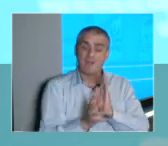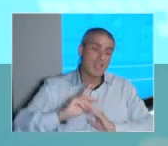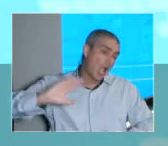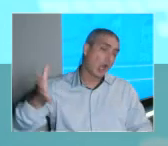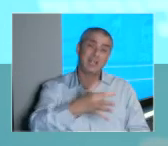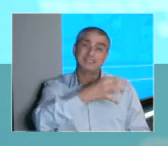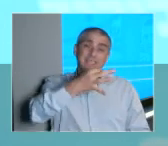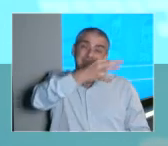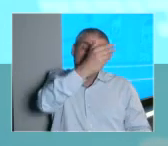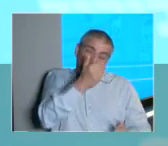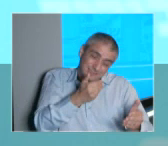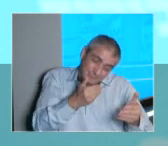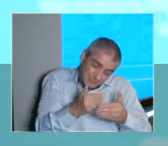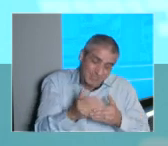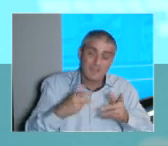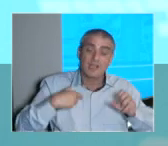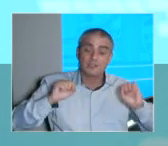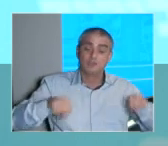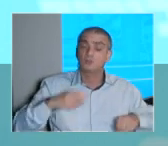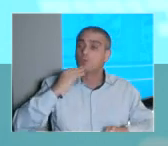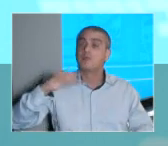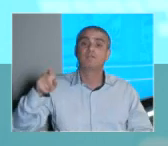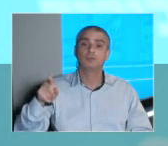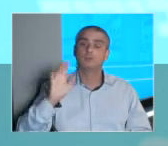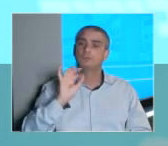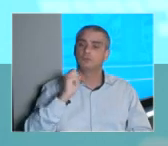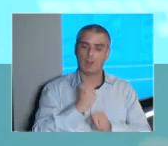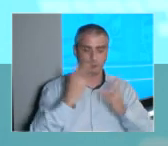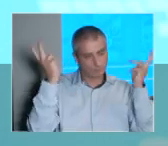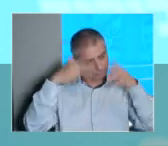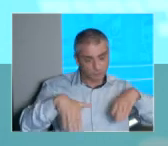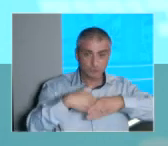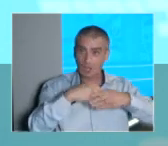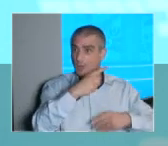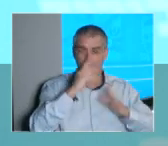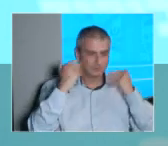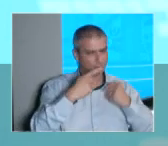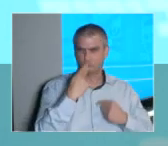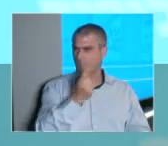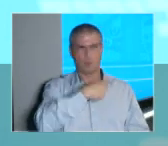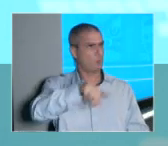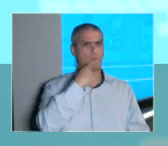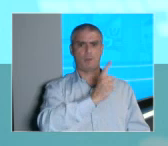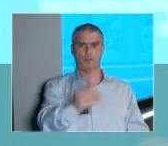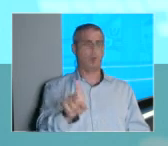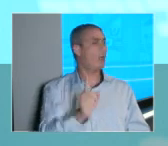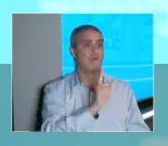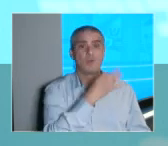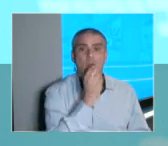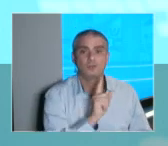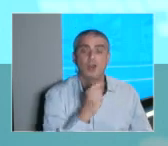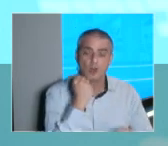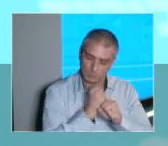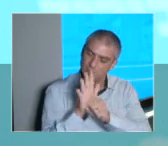סיני עד המילימטר האחרון, ולוותר על חלת ריבונות ביוש, בשביל לעשות הסכם שלו במצרים, אני משוכנע שאתה תשובה שלילית. הוא לא שאל. הוא